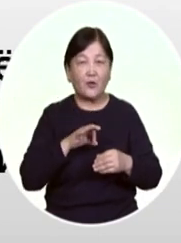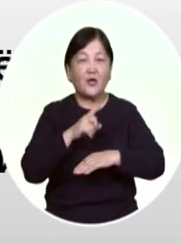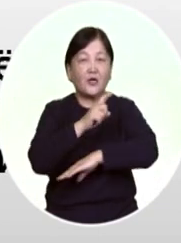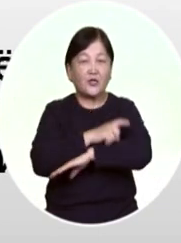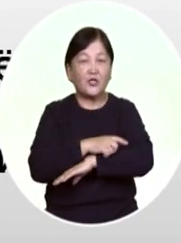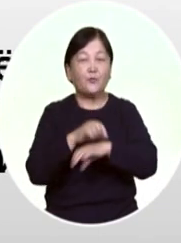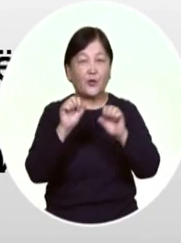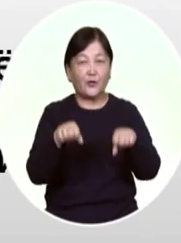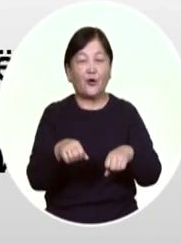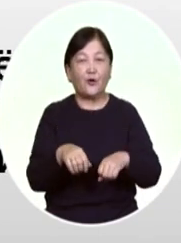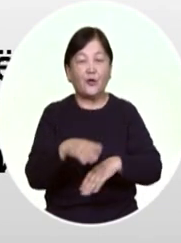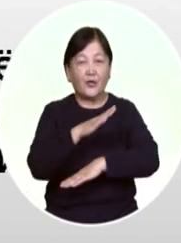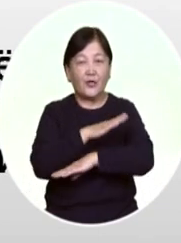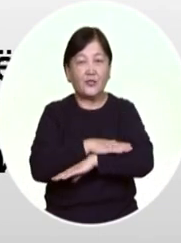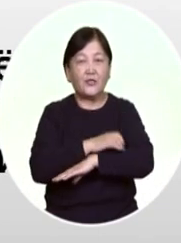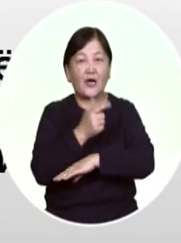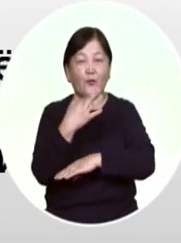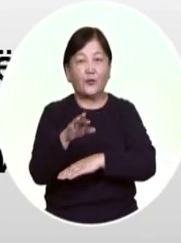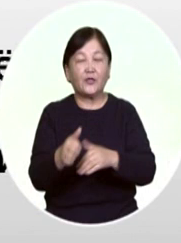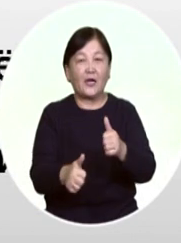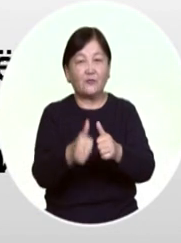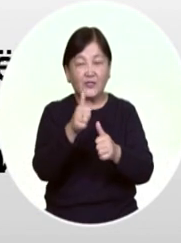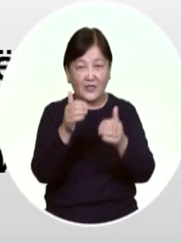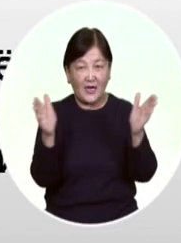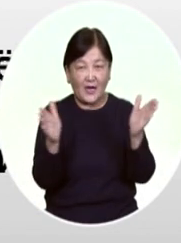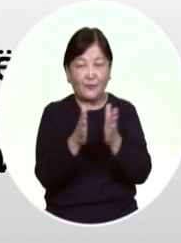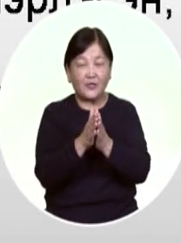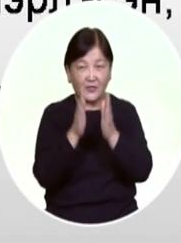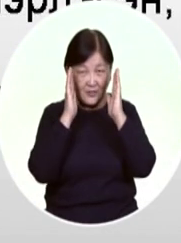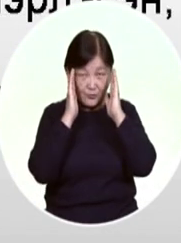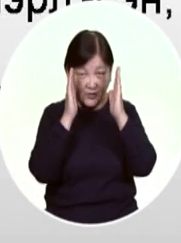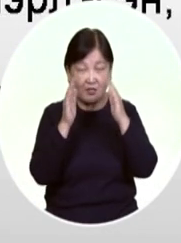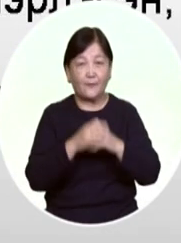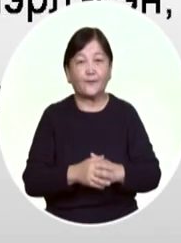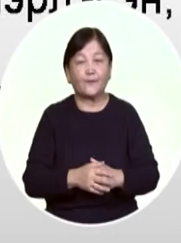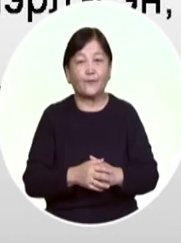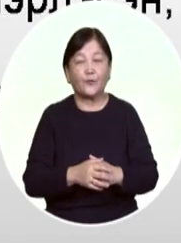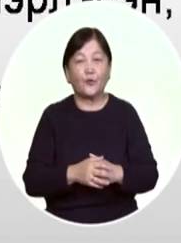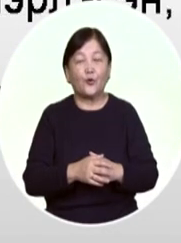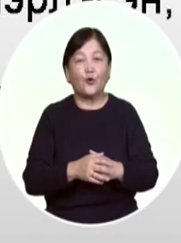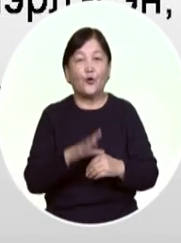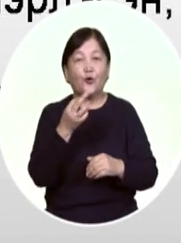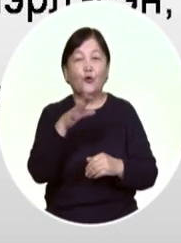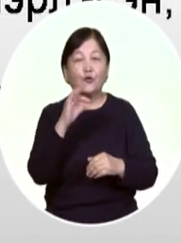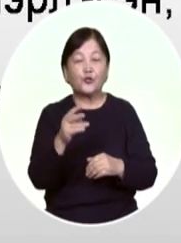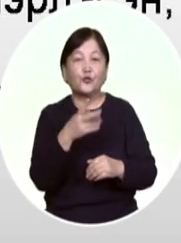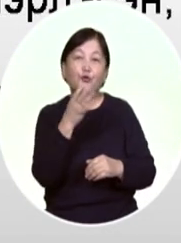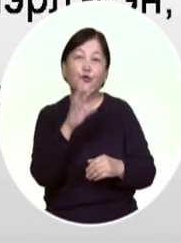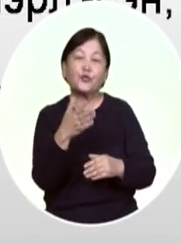явах юм аа. За хичээлийнхээ агуулгаар амжилттай хамтраад аялцгаая. Өгөгдсөн нөхцөлийг уншаад утга